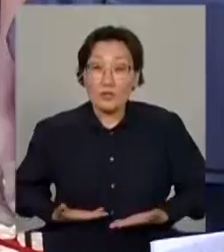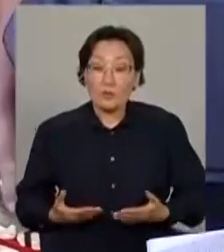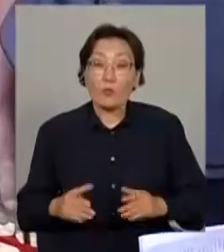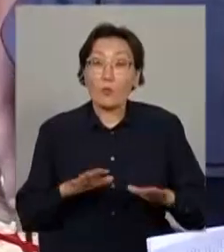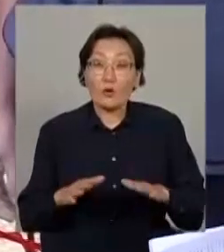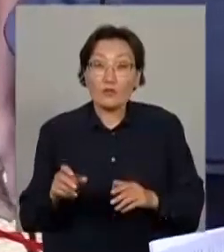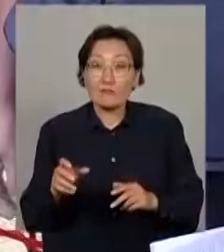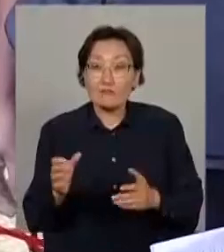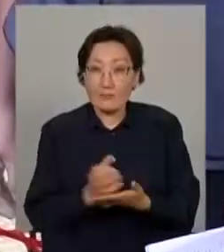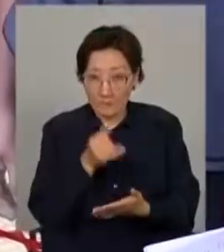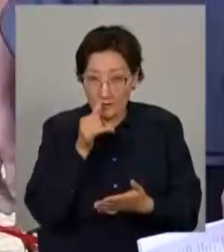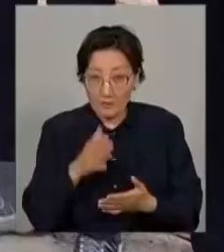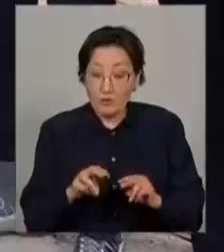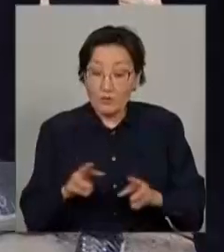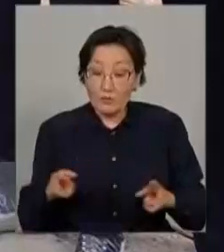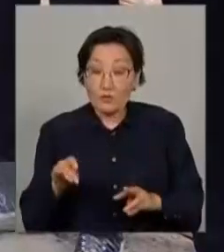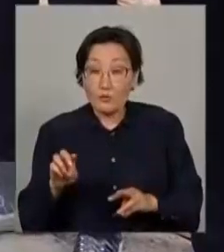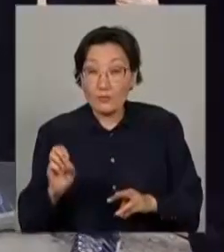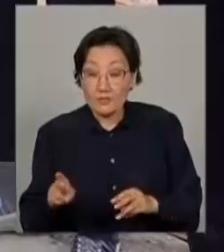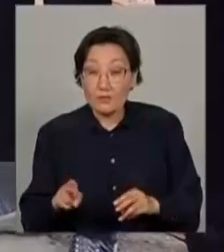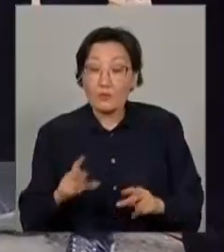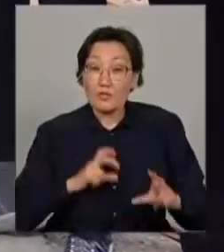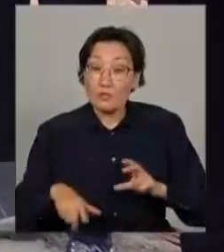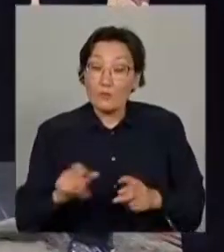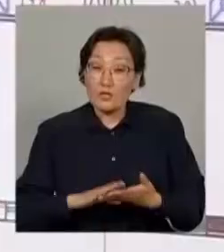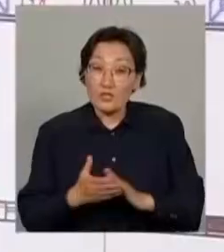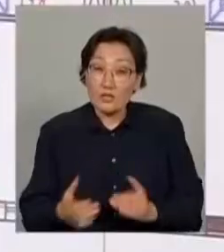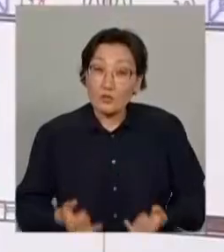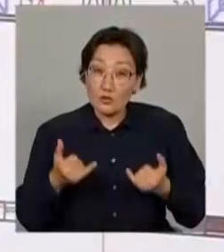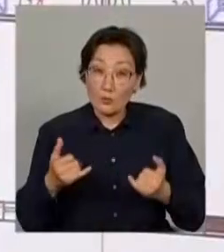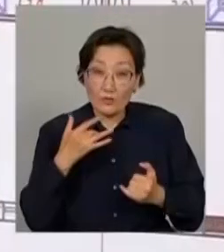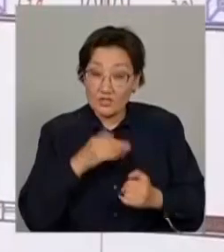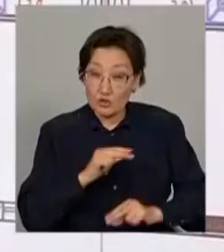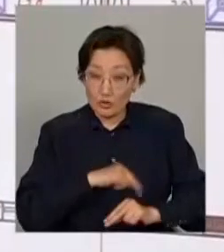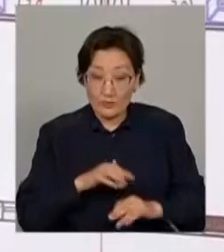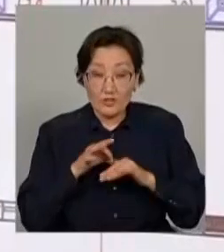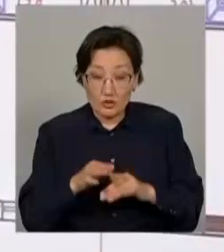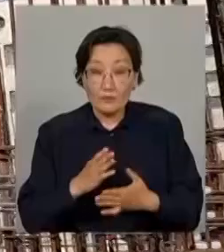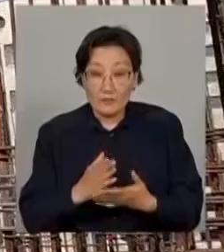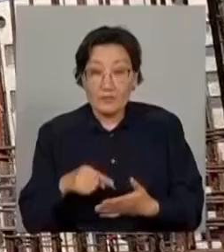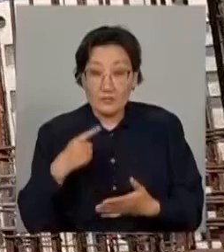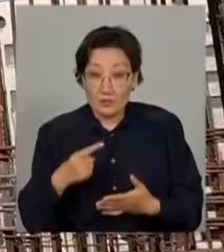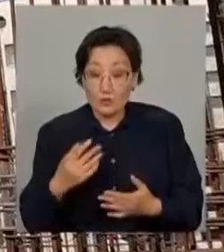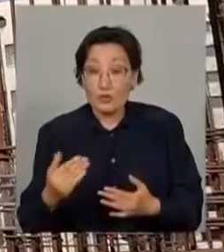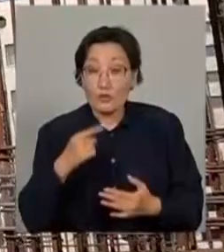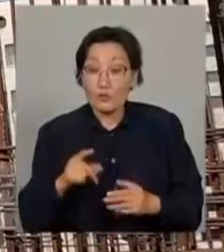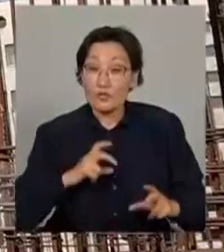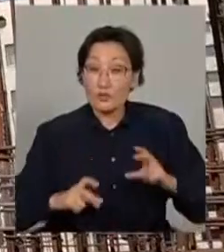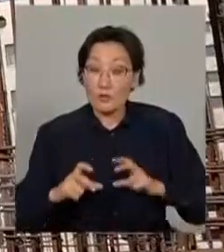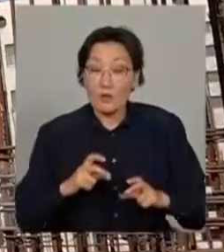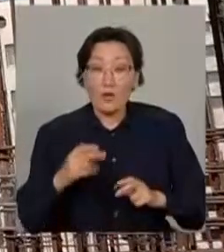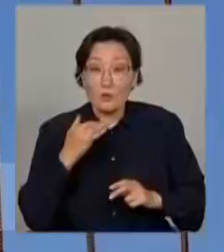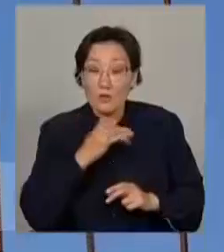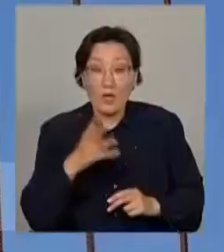сандалғанын да рас. Өз кезегінде министр Саясат Нұрбек білімгерлерге жағдай жасау үшін көптеген жұмыстар жүргізіліп жатыр дейді. Сөзінше, студенті көп